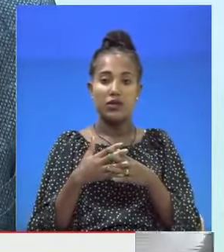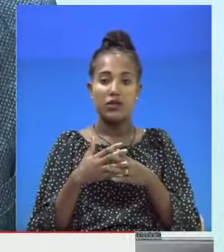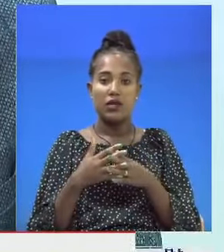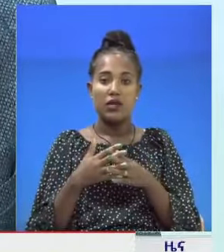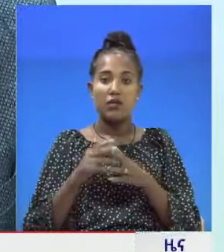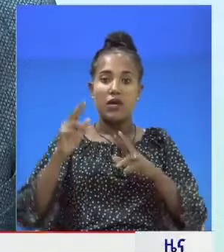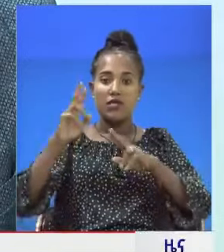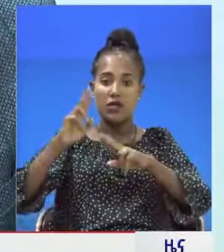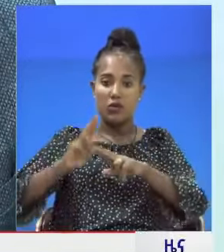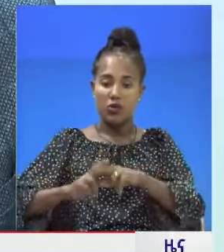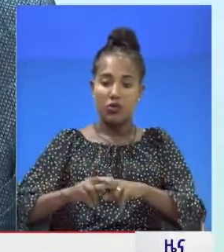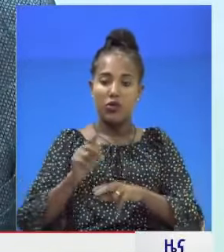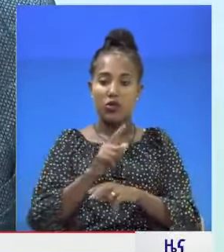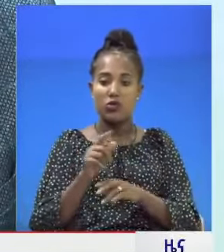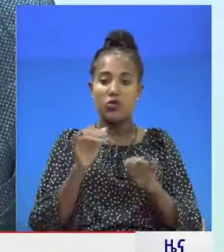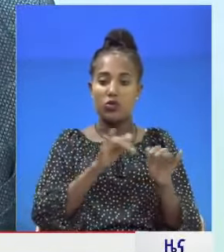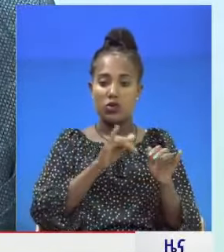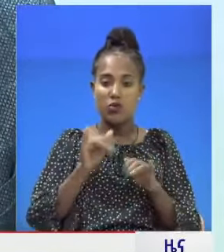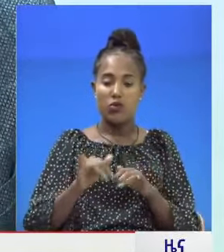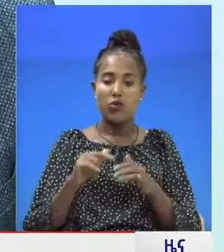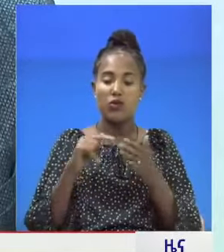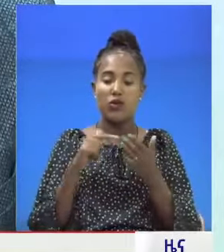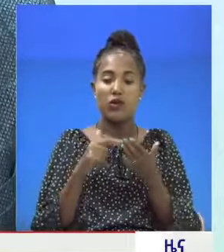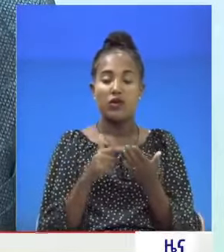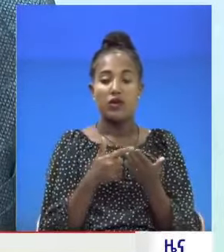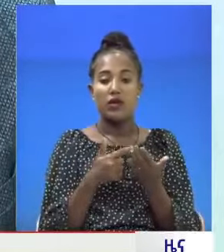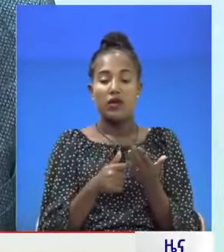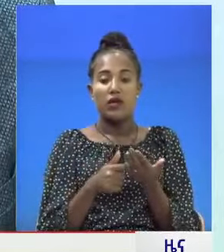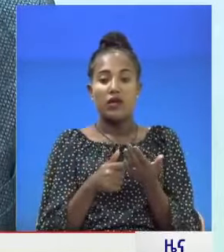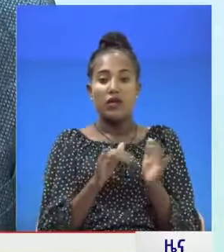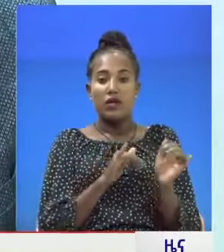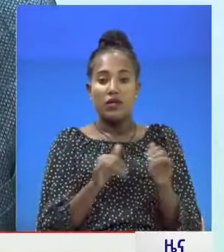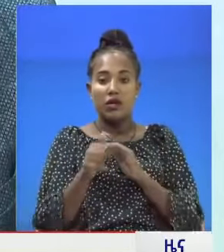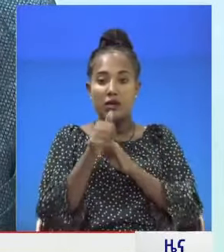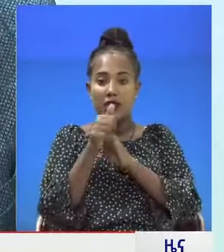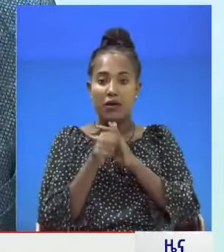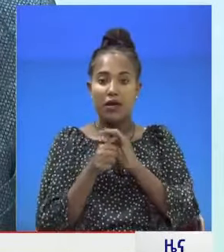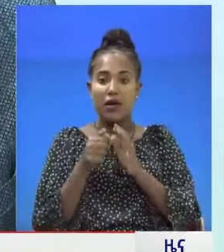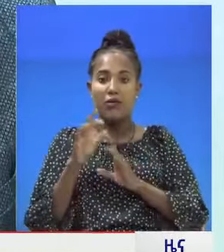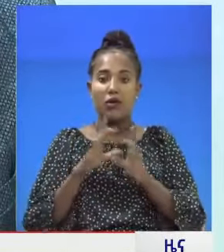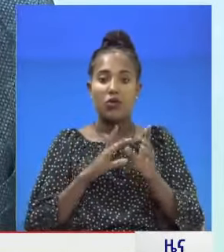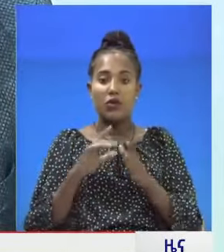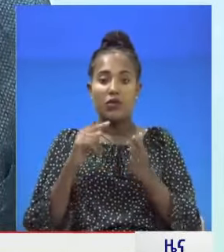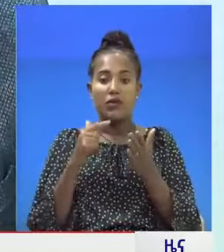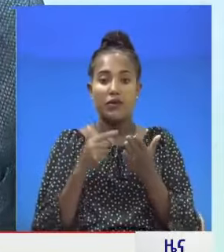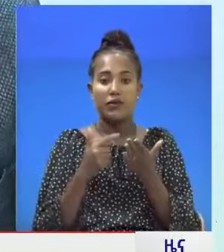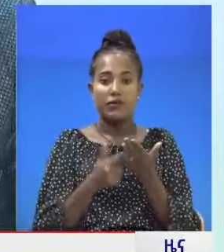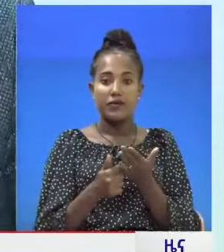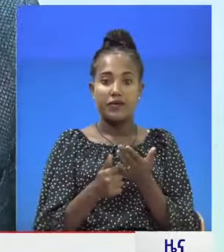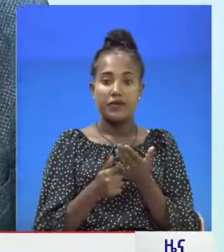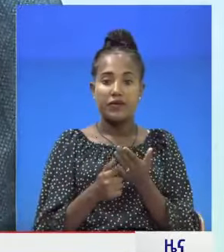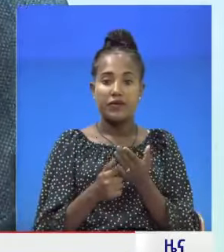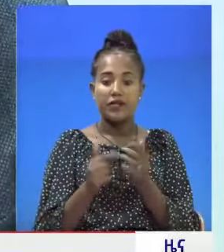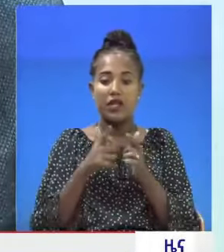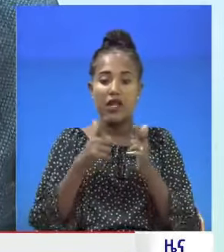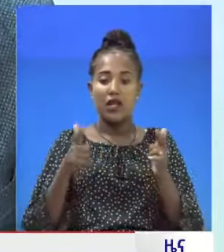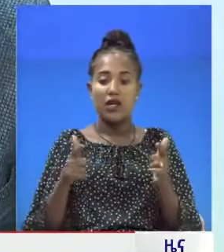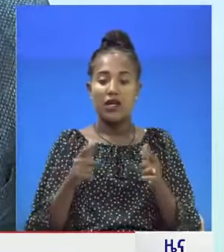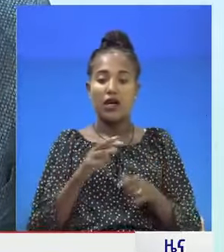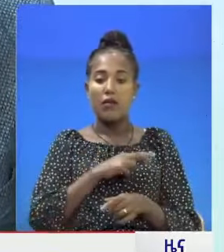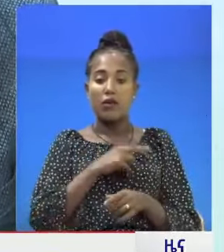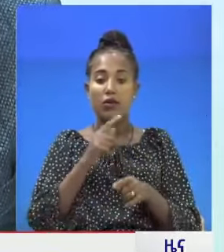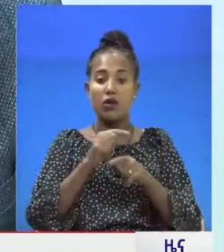የሚያስቀምጡበት እነሱም ደግሞ እንደ መደበቂያ የሚያደርጉበት በእነዚህ ትላልቅ ሃይማኖት